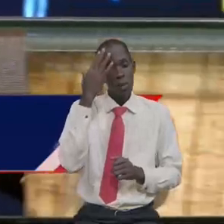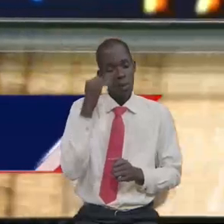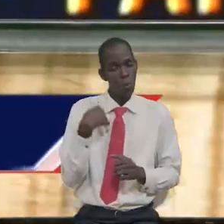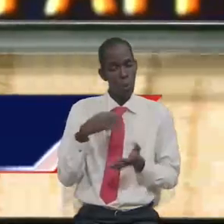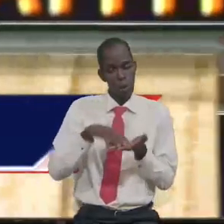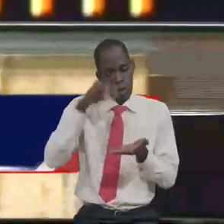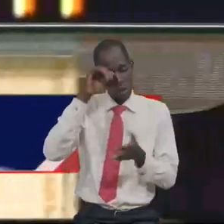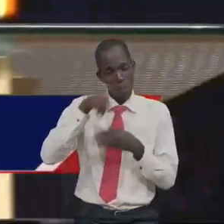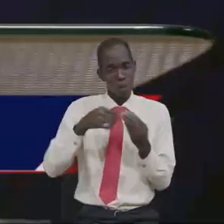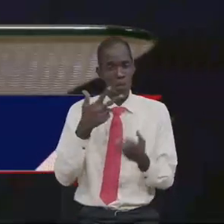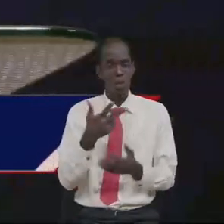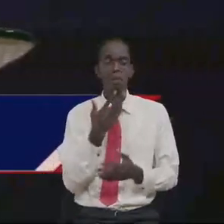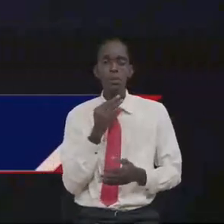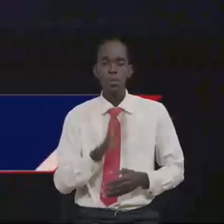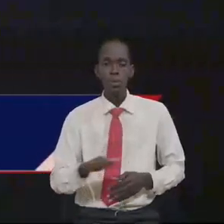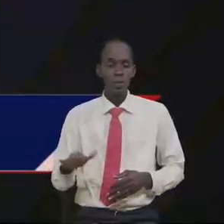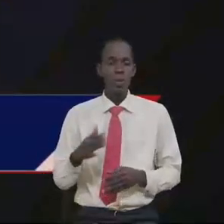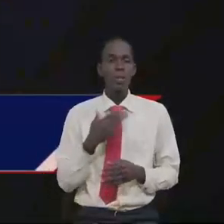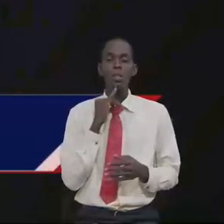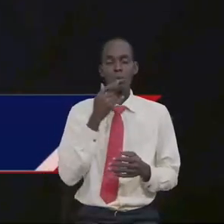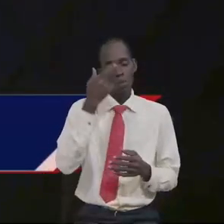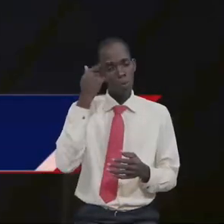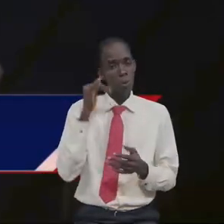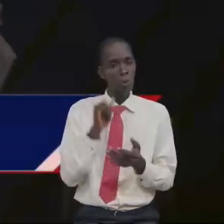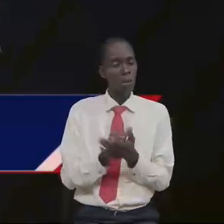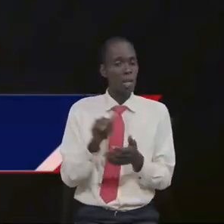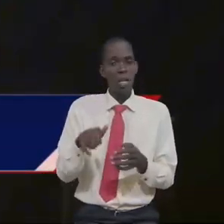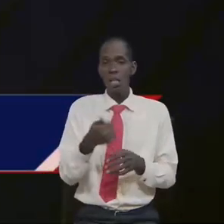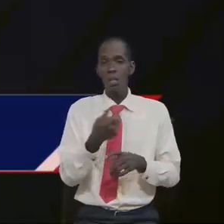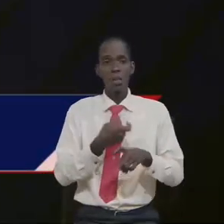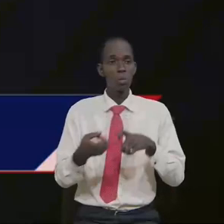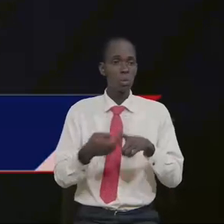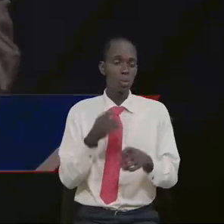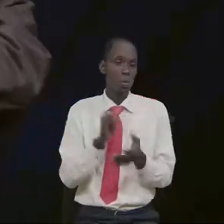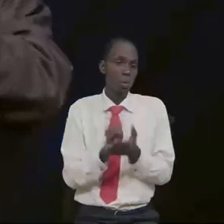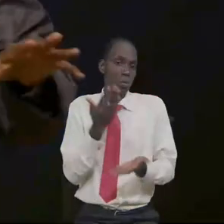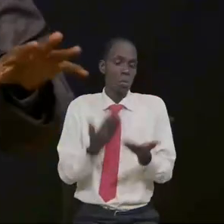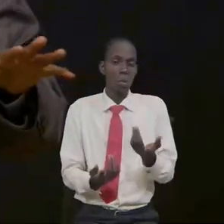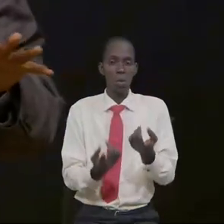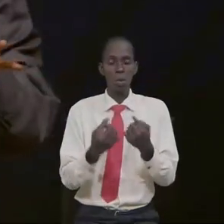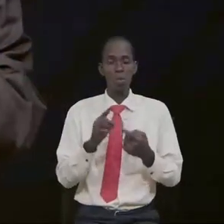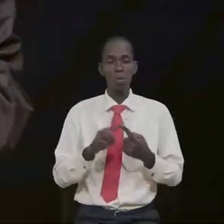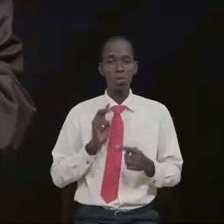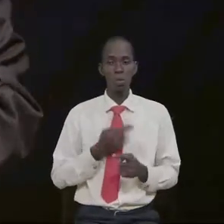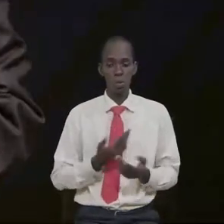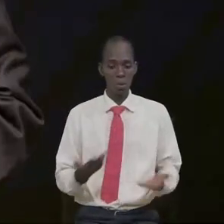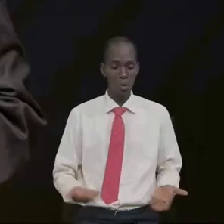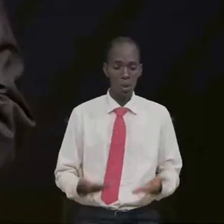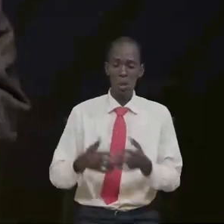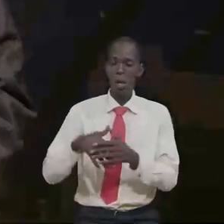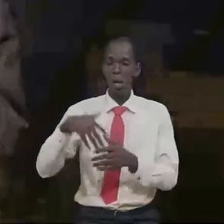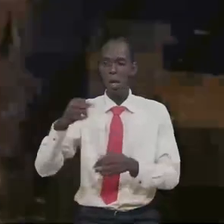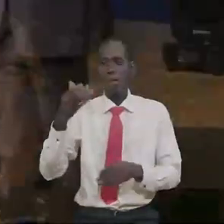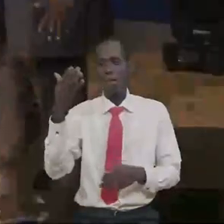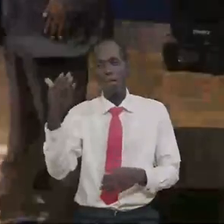que toute persécution qui nous arrive en un temps donné, quel que soit le lieu, ici ou là-bas,